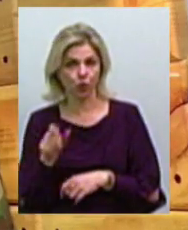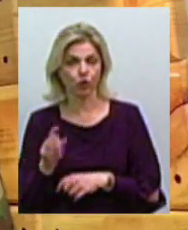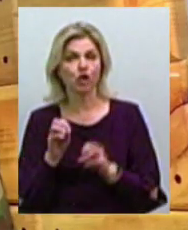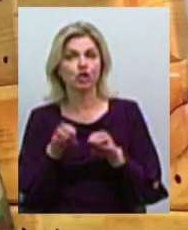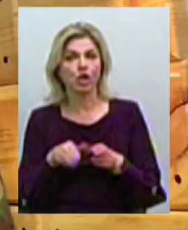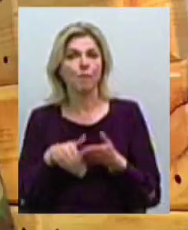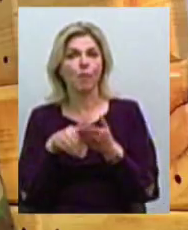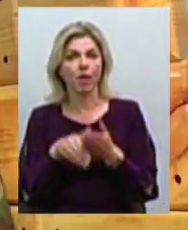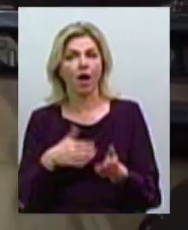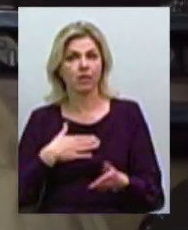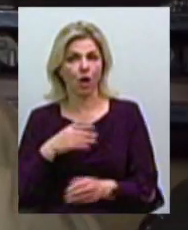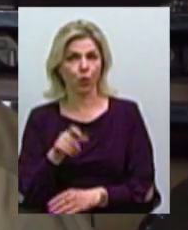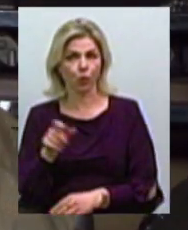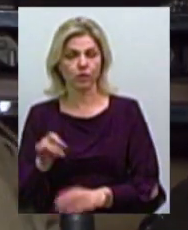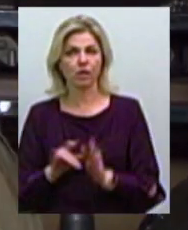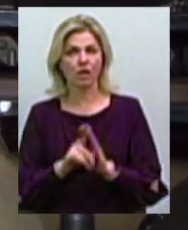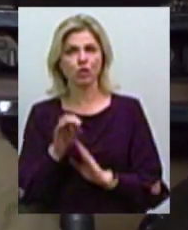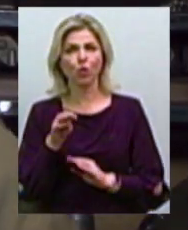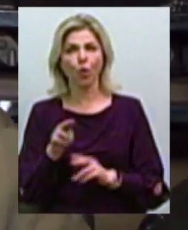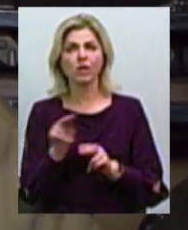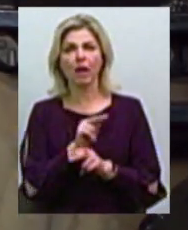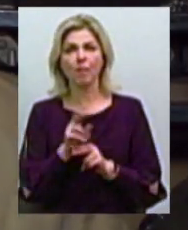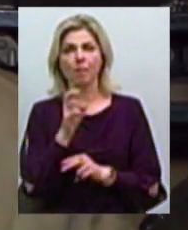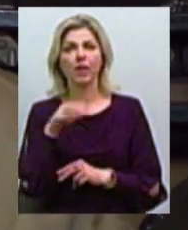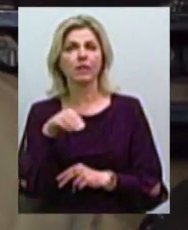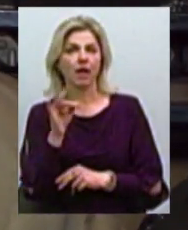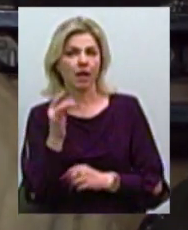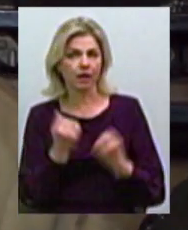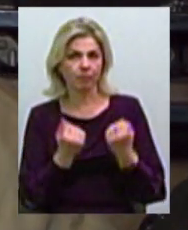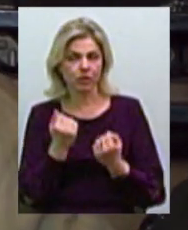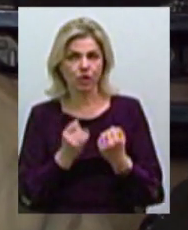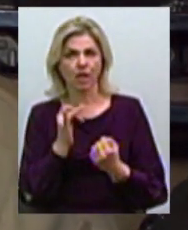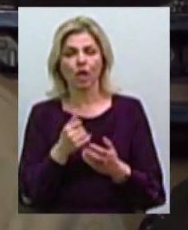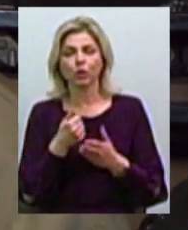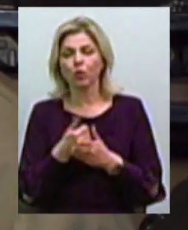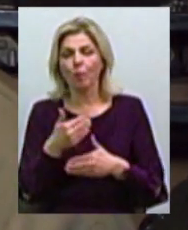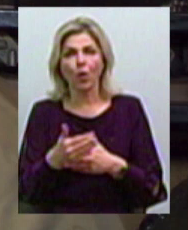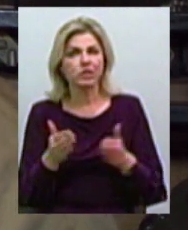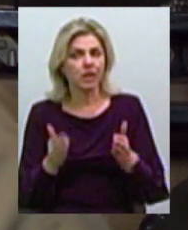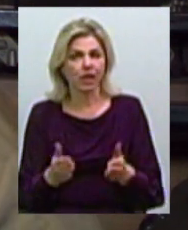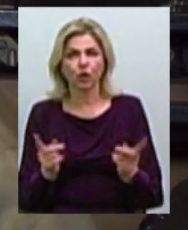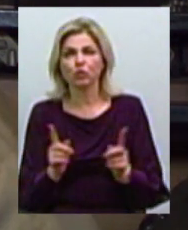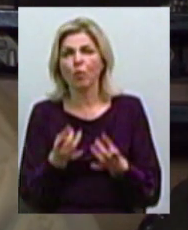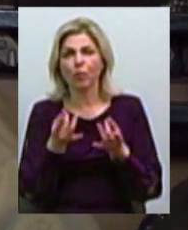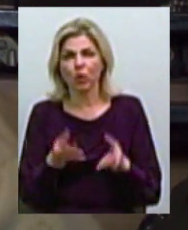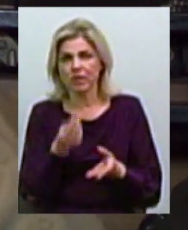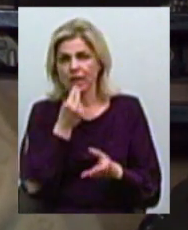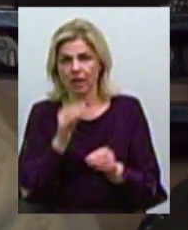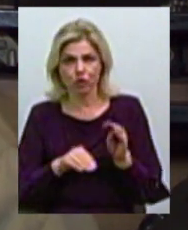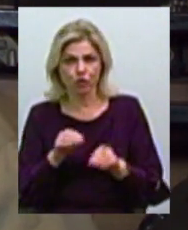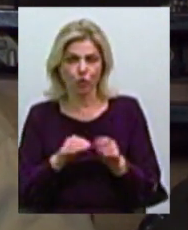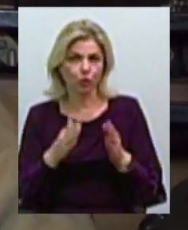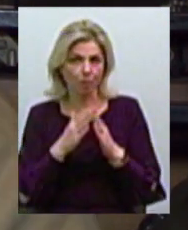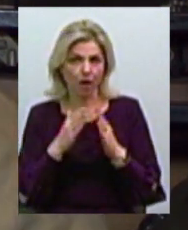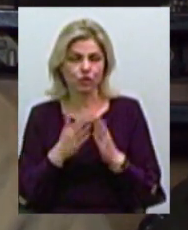люди, починаючи від відремонтованих БТРів і закінчуючи посилкою самих, там, якоїсь простої їжі домашньої,